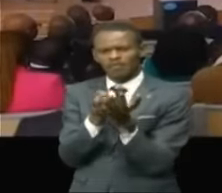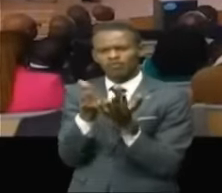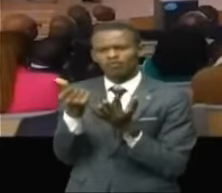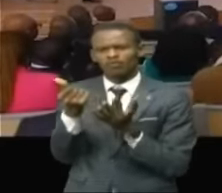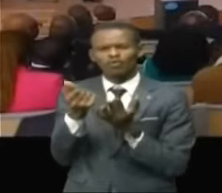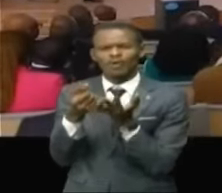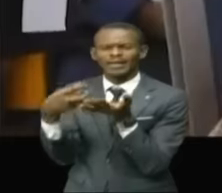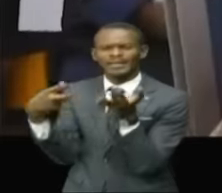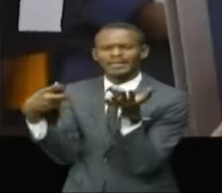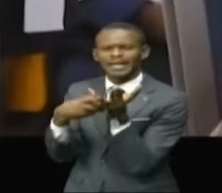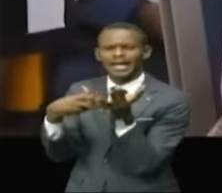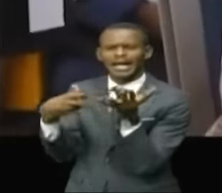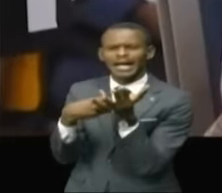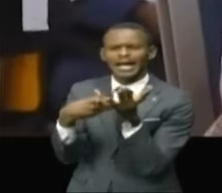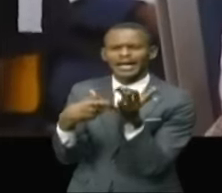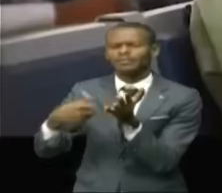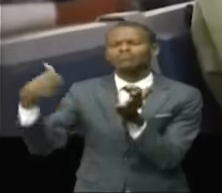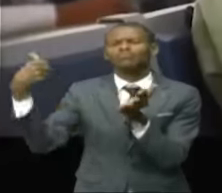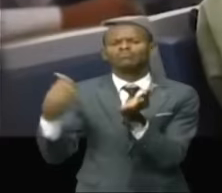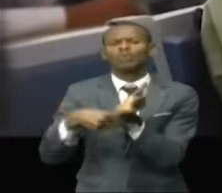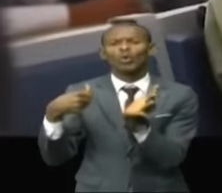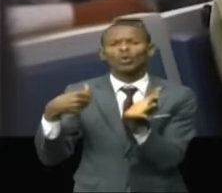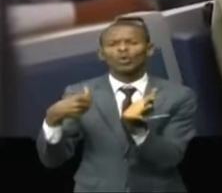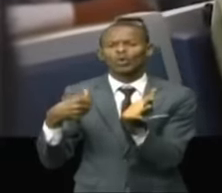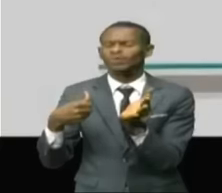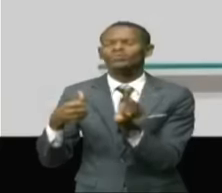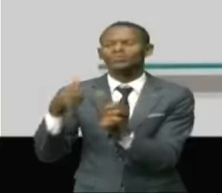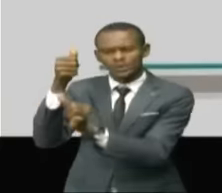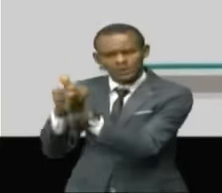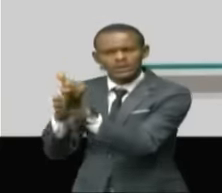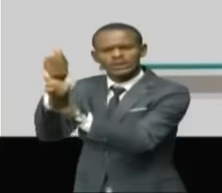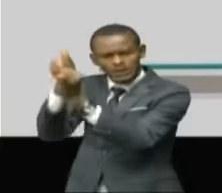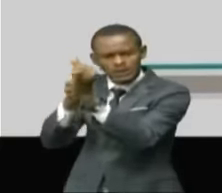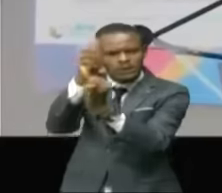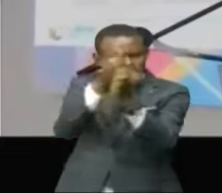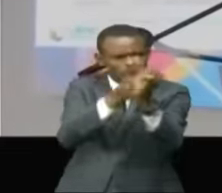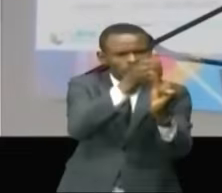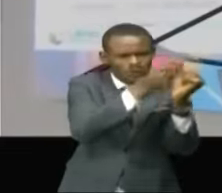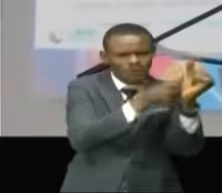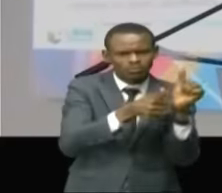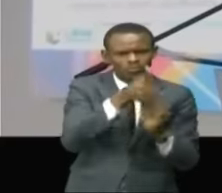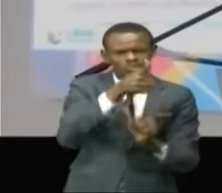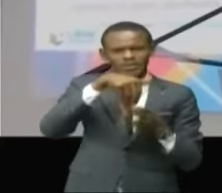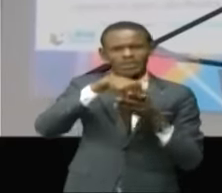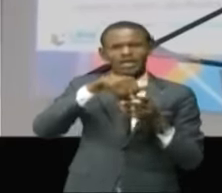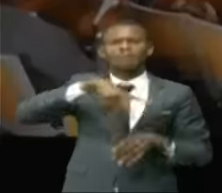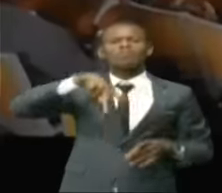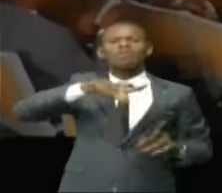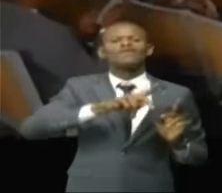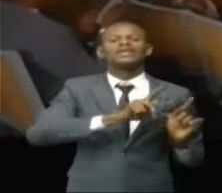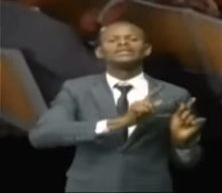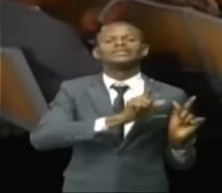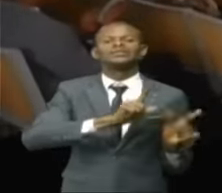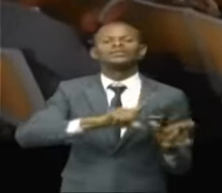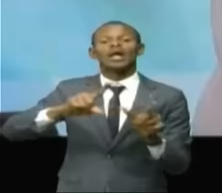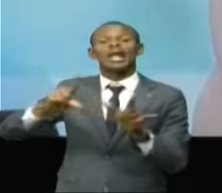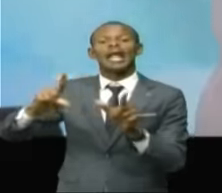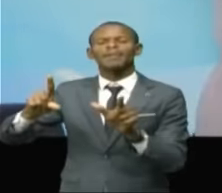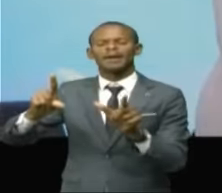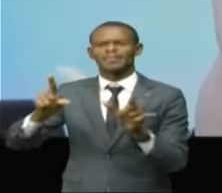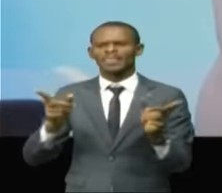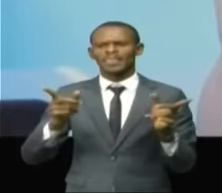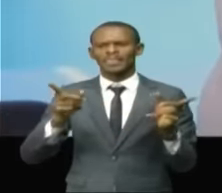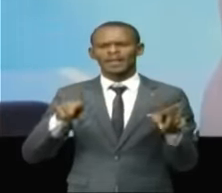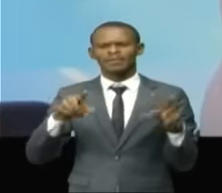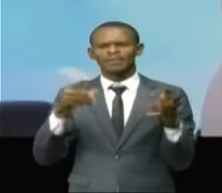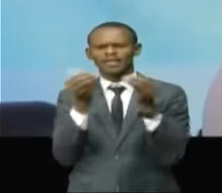réformes fiscales adéquates pour la RDC et le Lualaba en particulier. Clôturant les travaux, Madame le gouverneur de la province